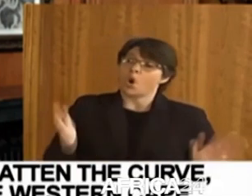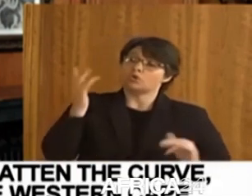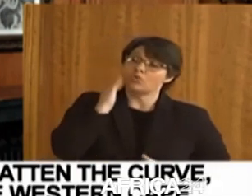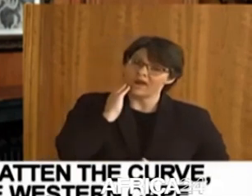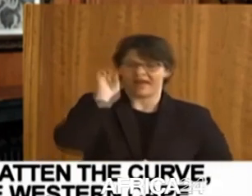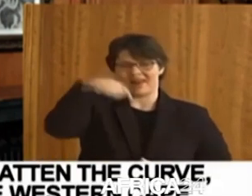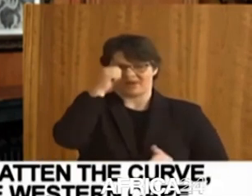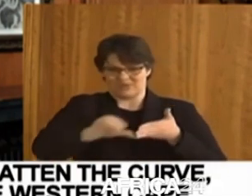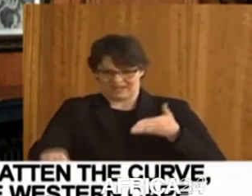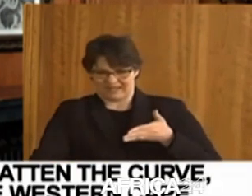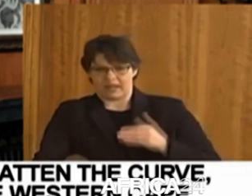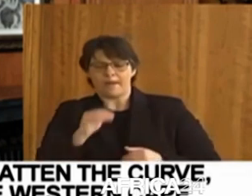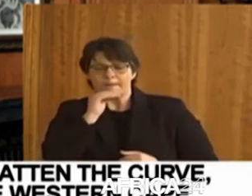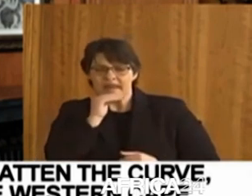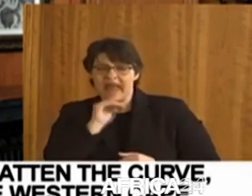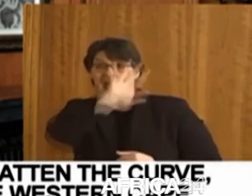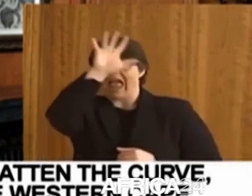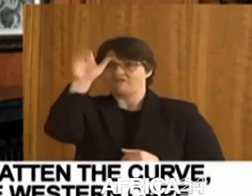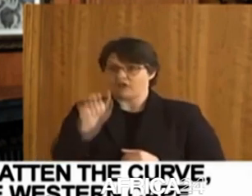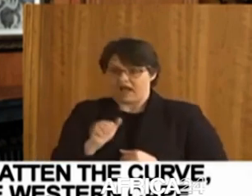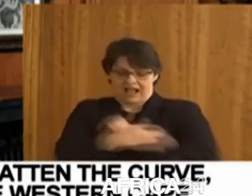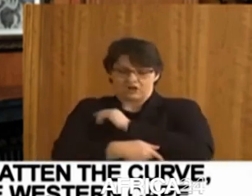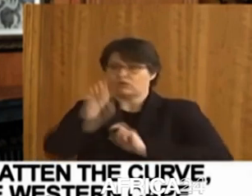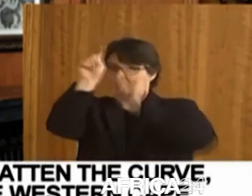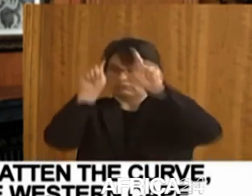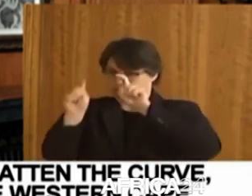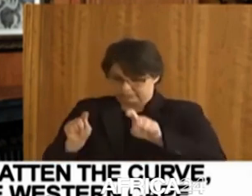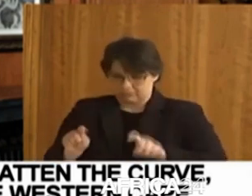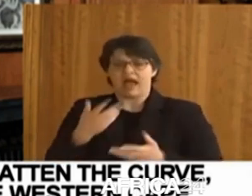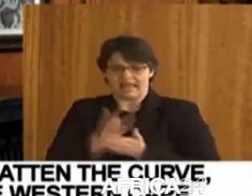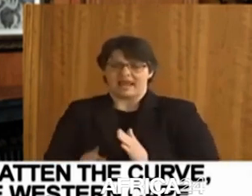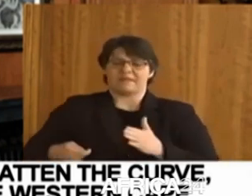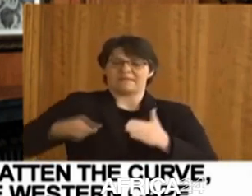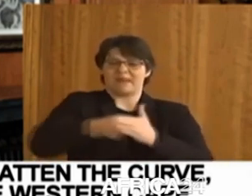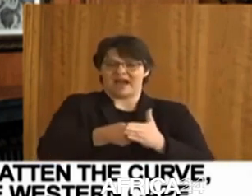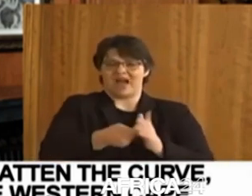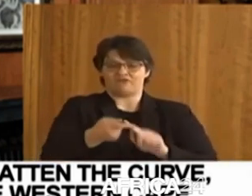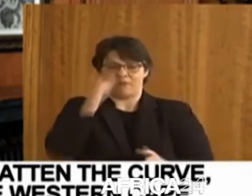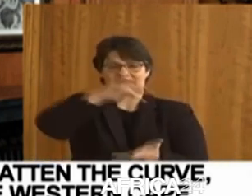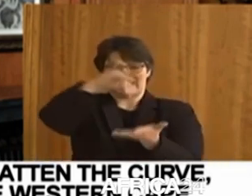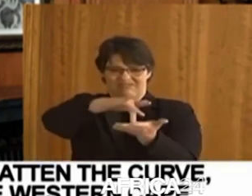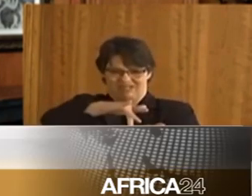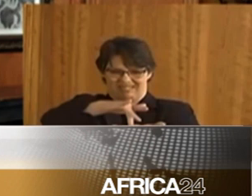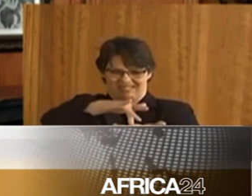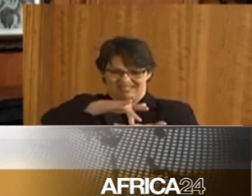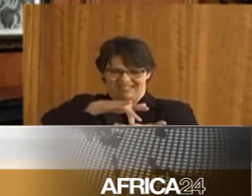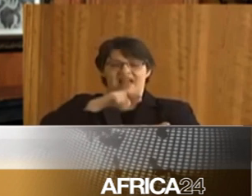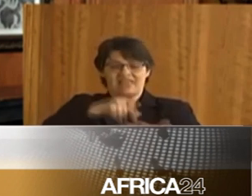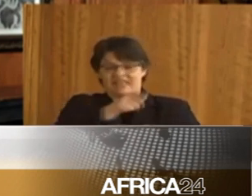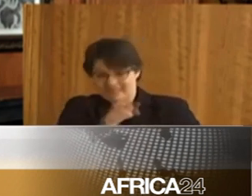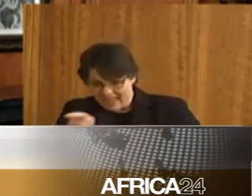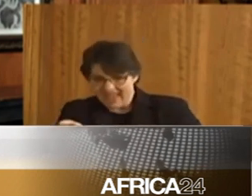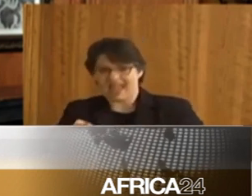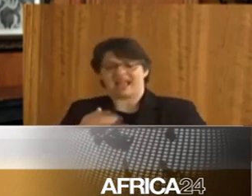lancer cette semaine et qui permettra à tous les pays africains de se procurer des kits de tests que nous allons acheter auprès des fournisseurs en